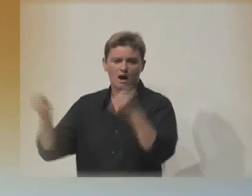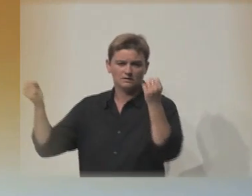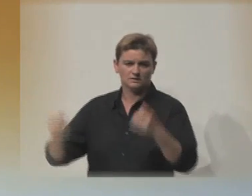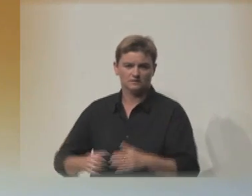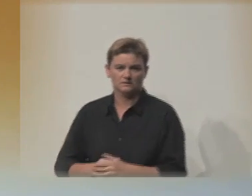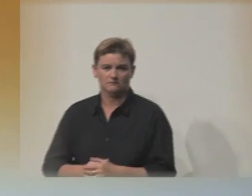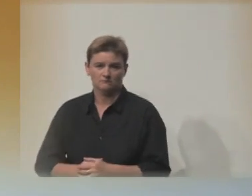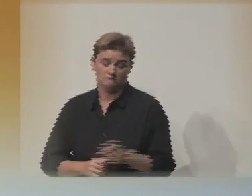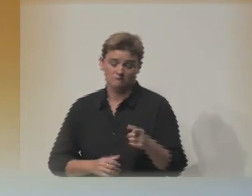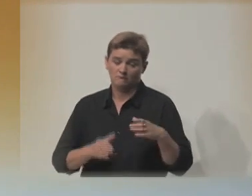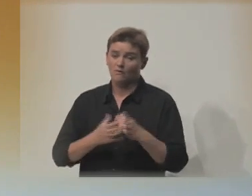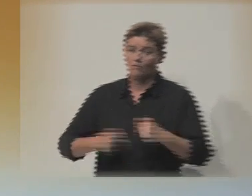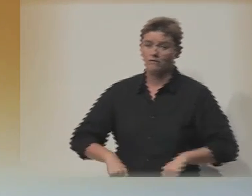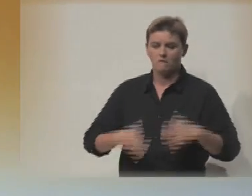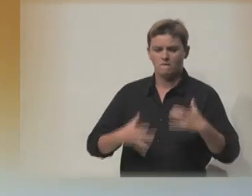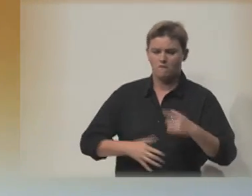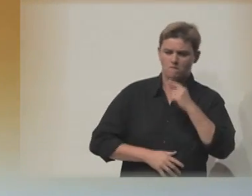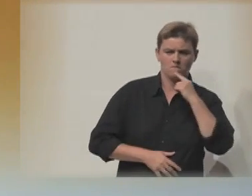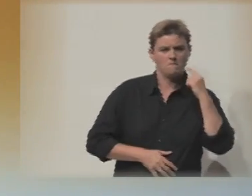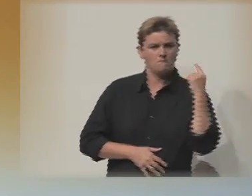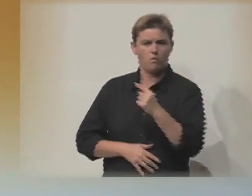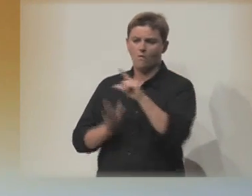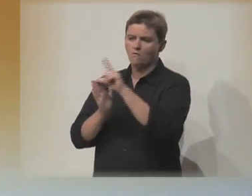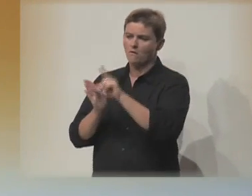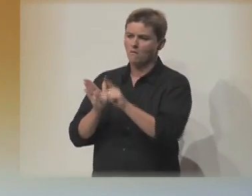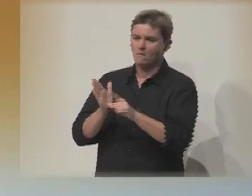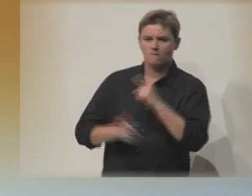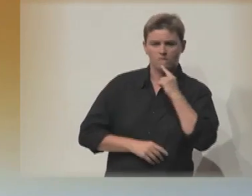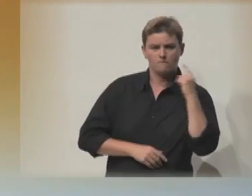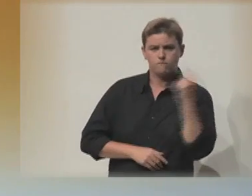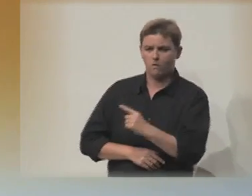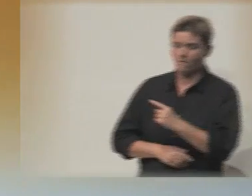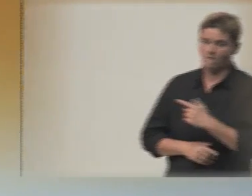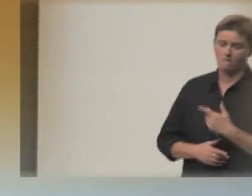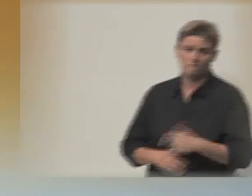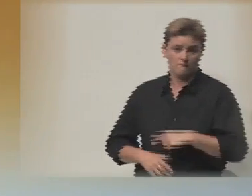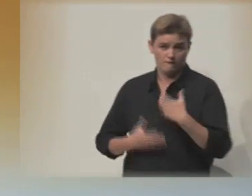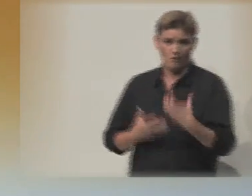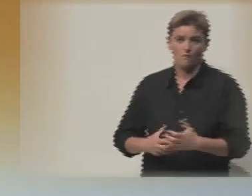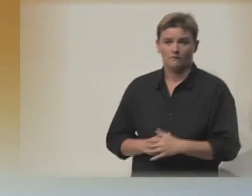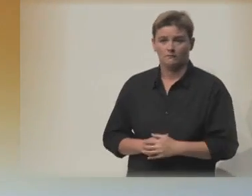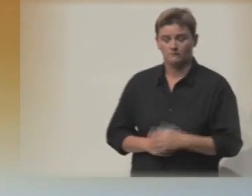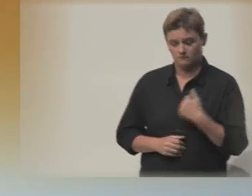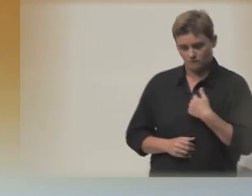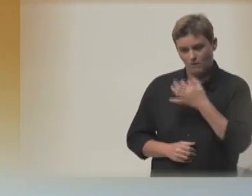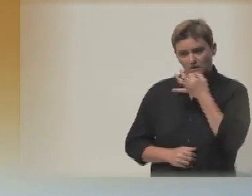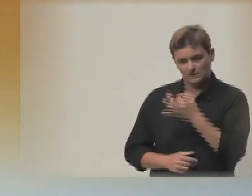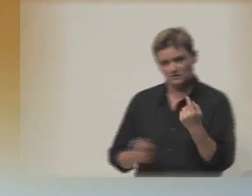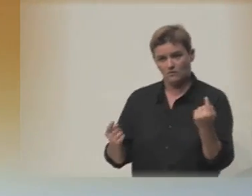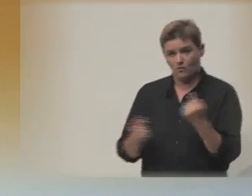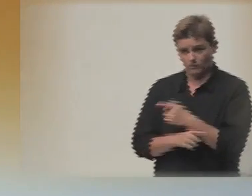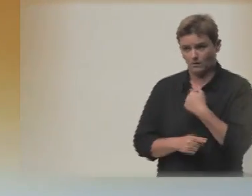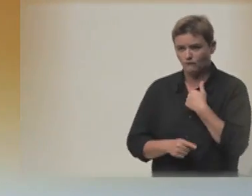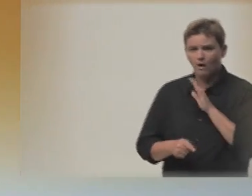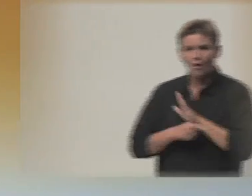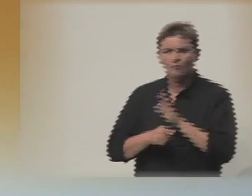qu'elle accepte les lois qu'on voudra lui imposer, même si ces lois sont contraires à ses principes. Eh bien, je soutiens, en votre nom,